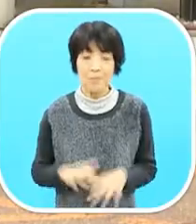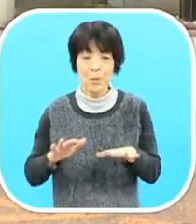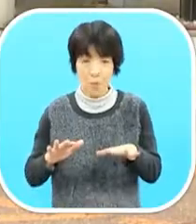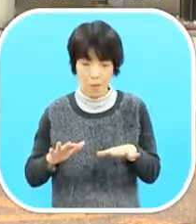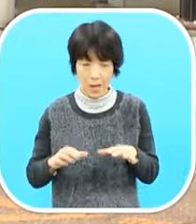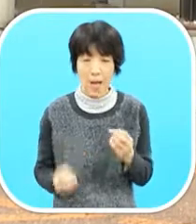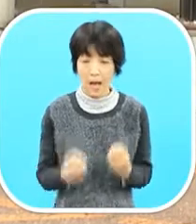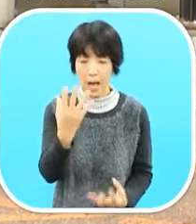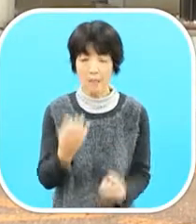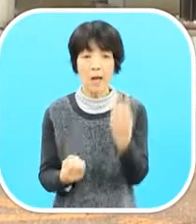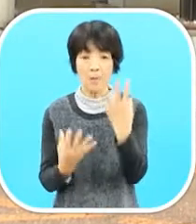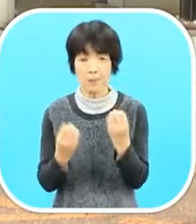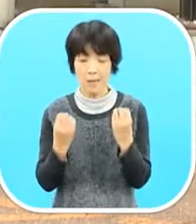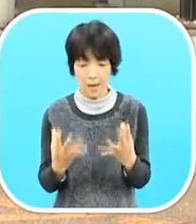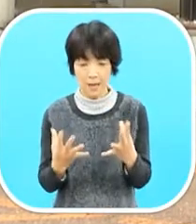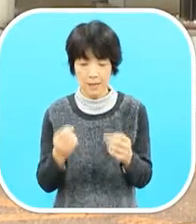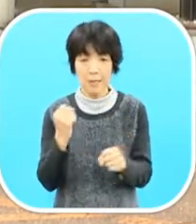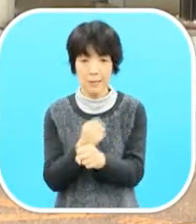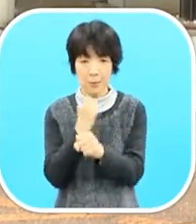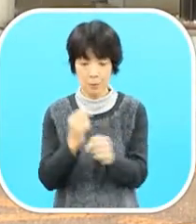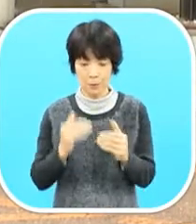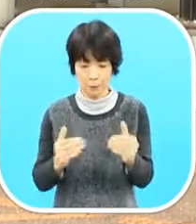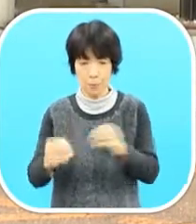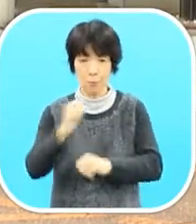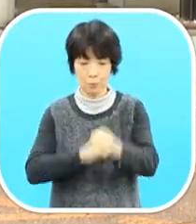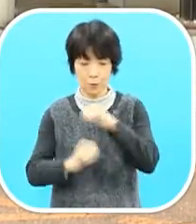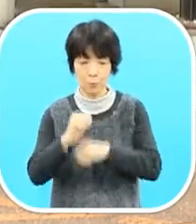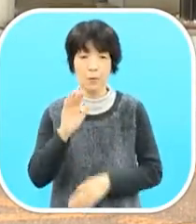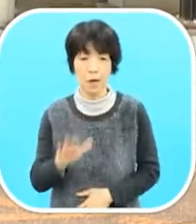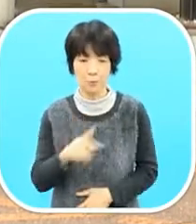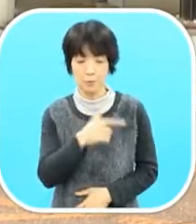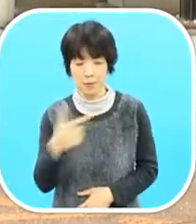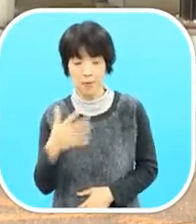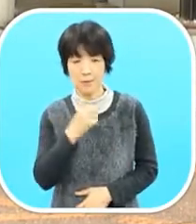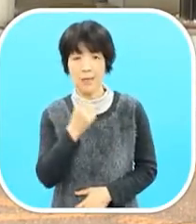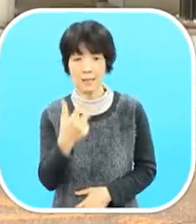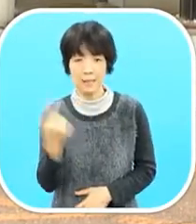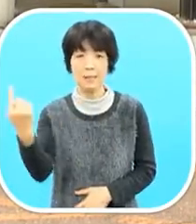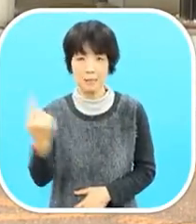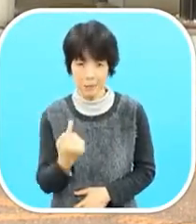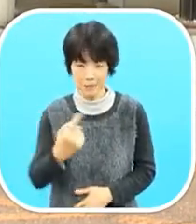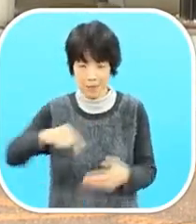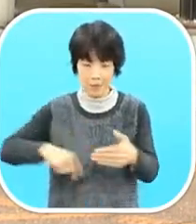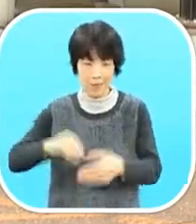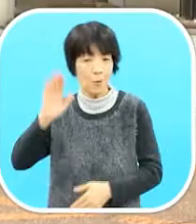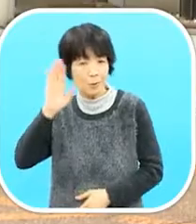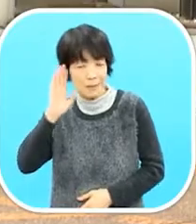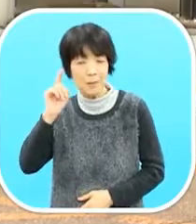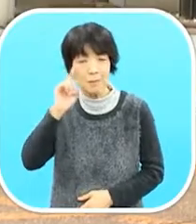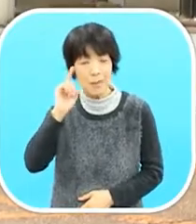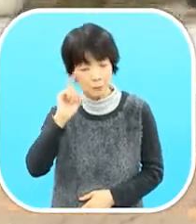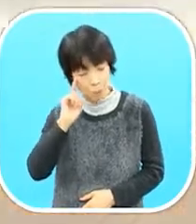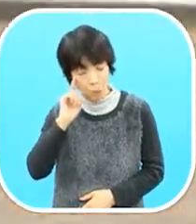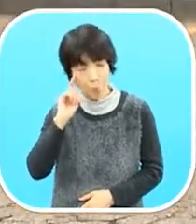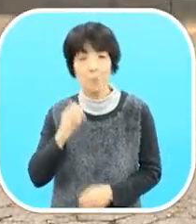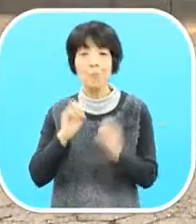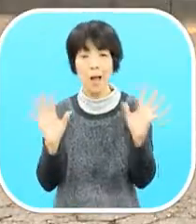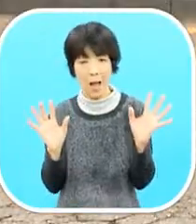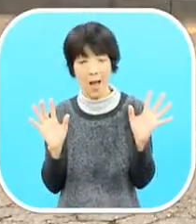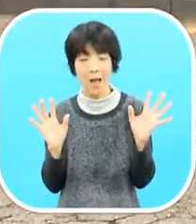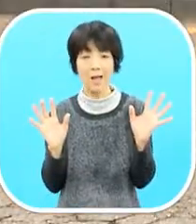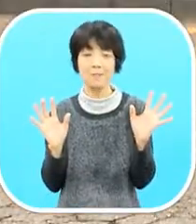今日は花火で新たな産業振興に取り組んでいる大仙市にやってきました。早速お話を伺いに行ってきます